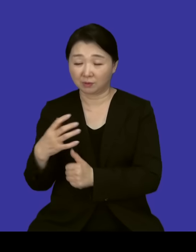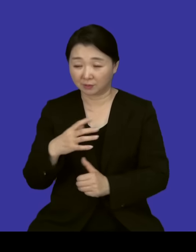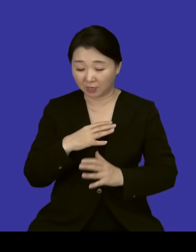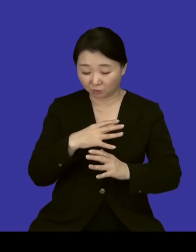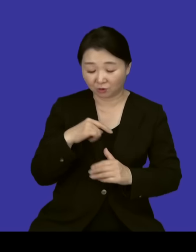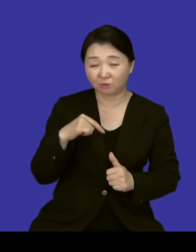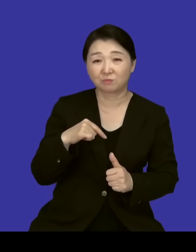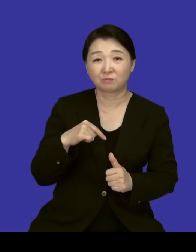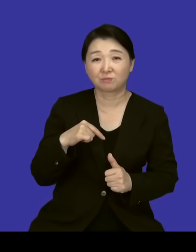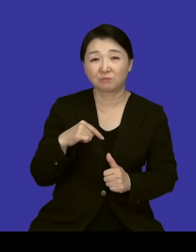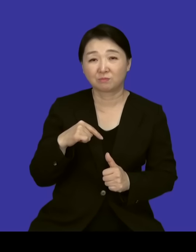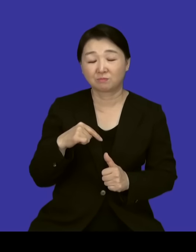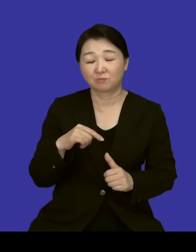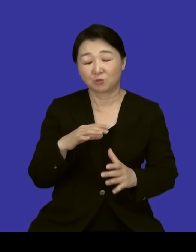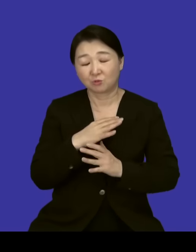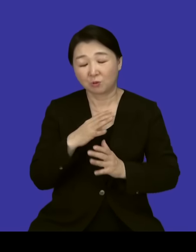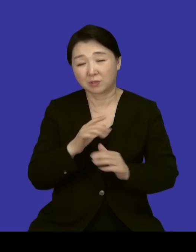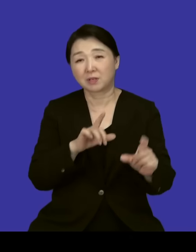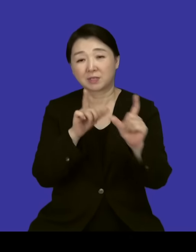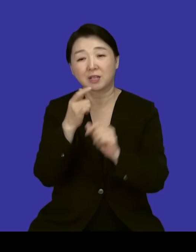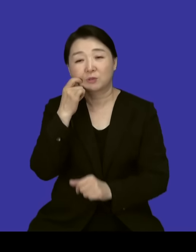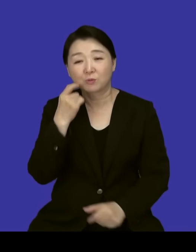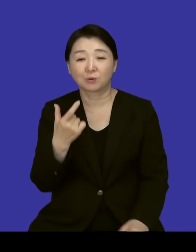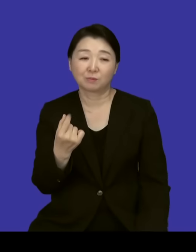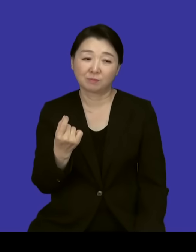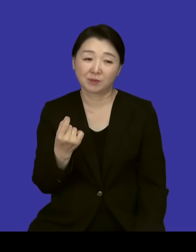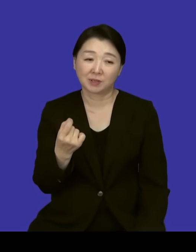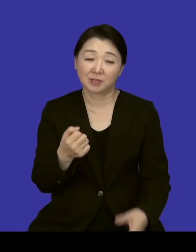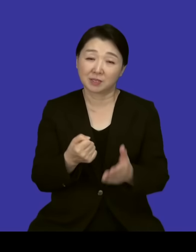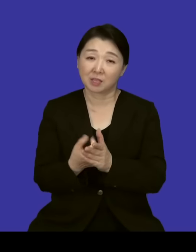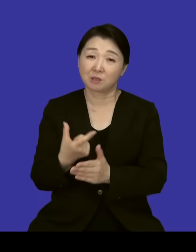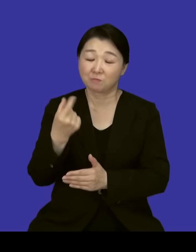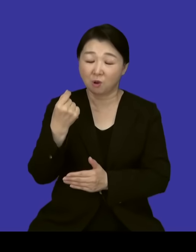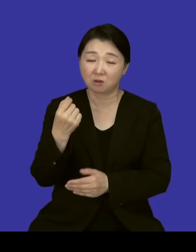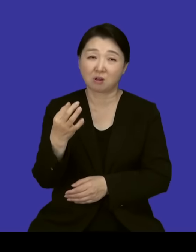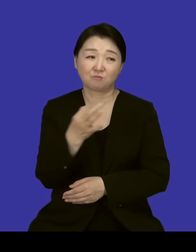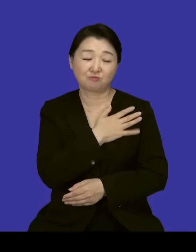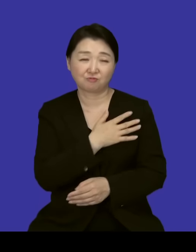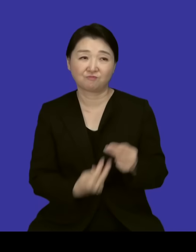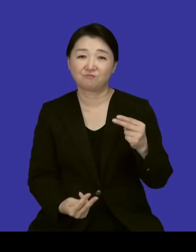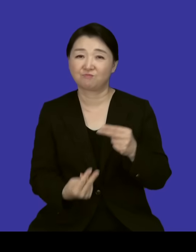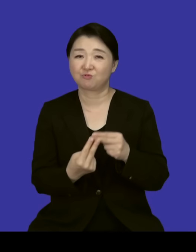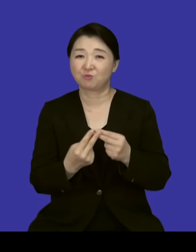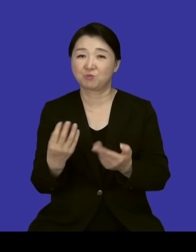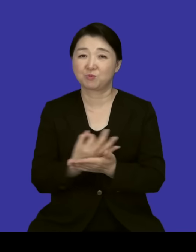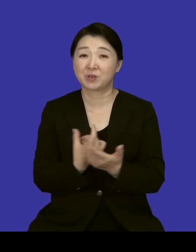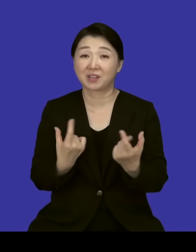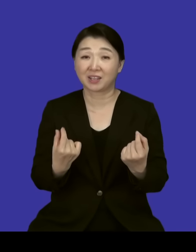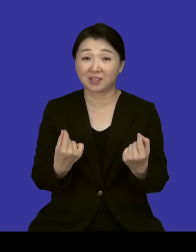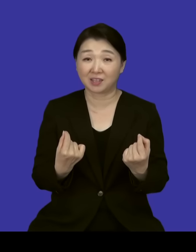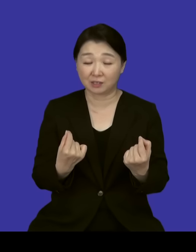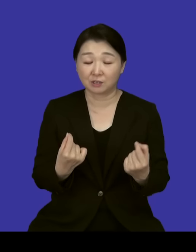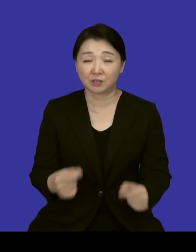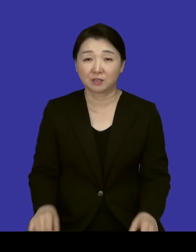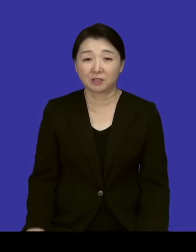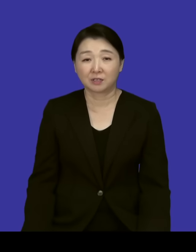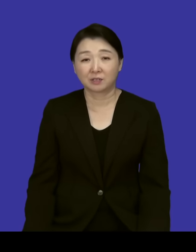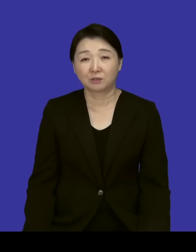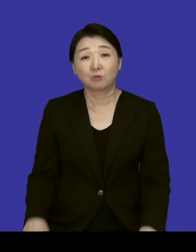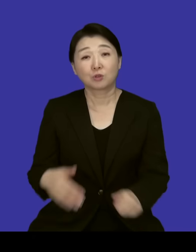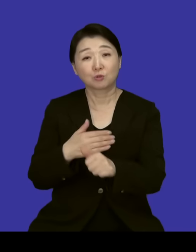두려움이 도저히 두려워서 살 수가 없으니 빨리 뭔가 부를 축적해야 될 것 같고 또 더 하나는 또 저희